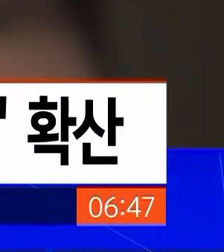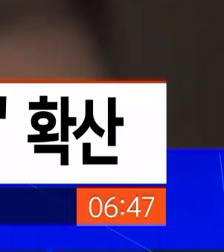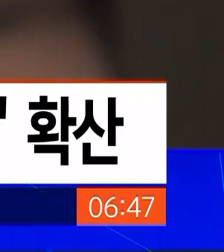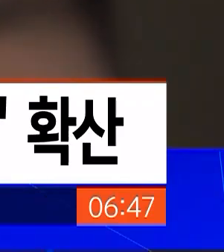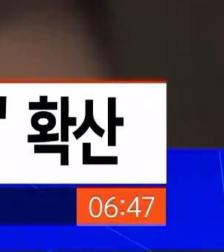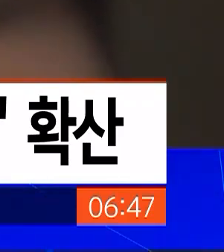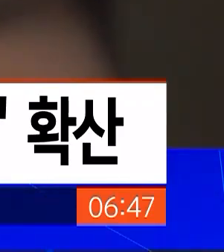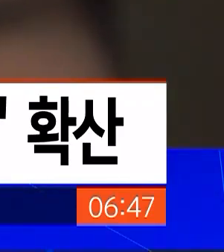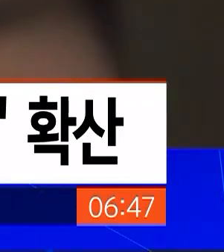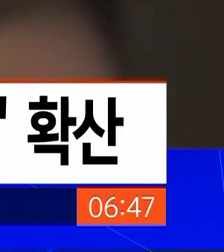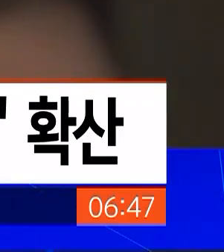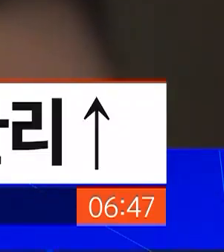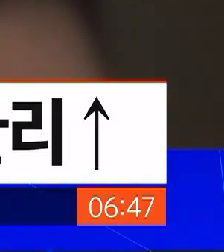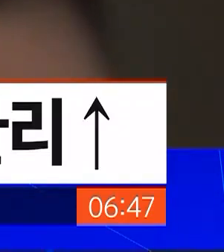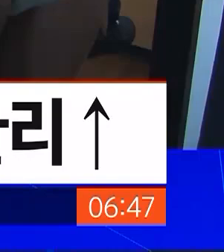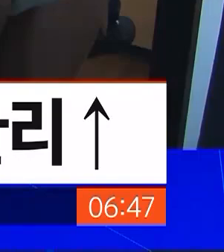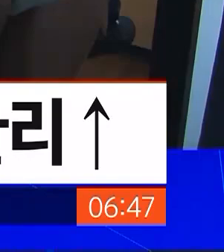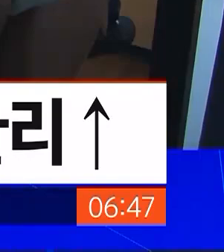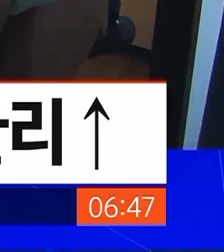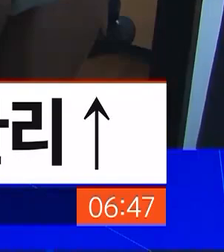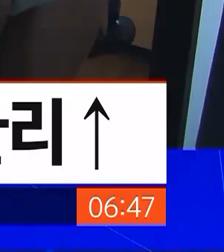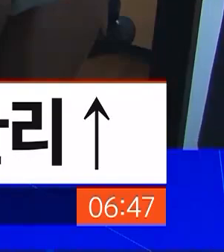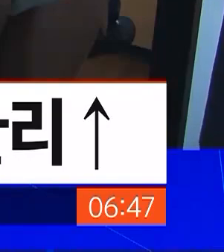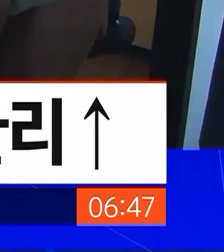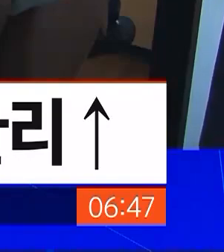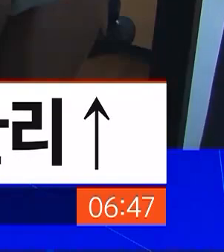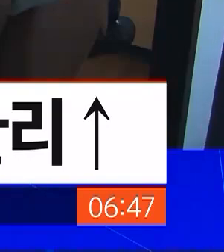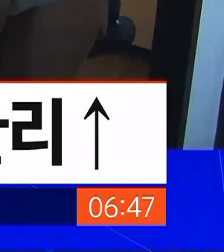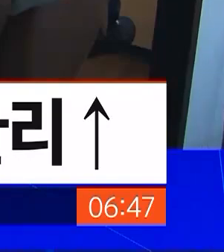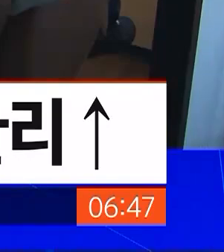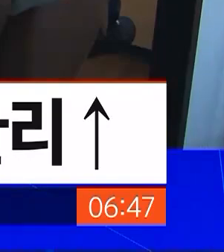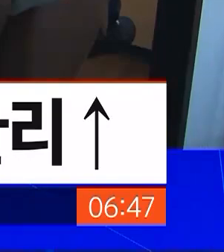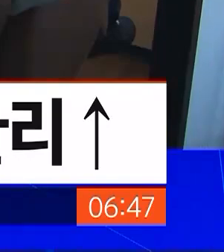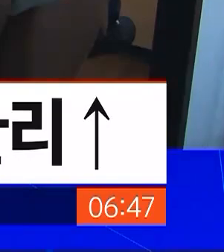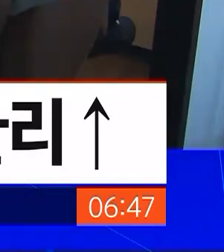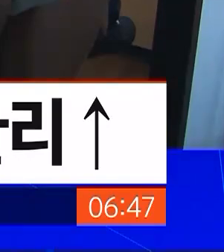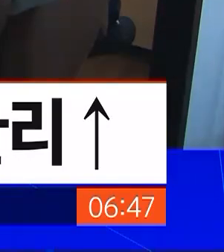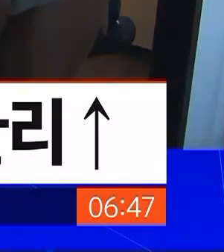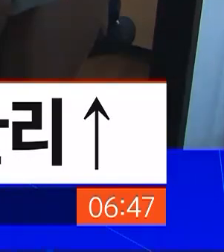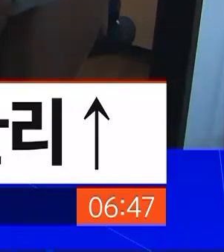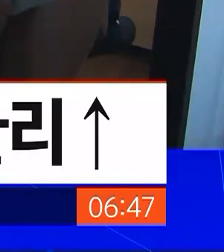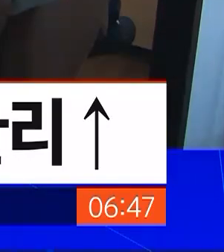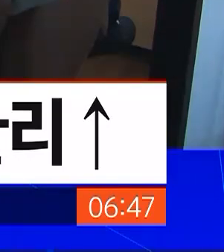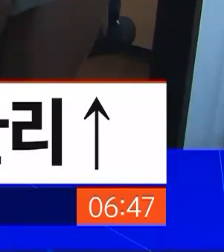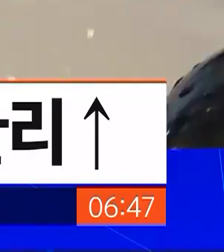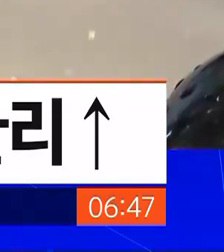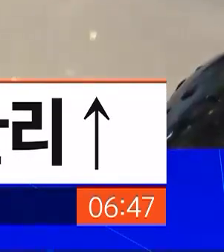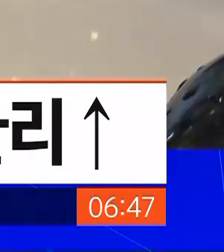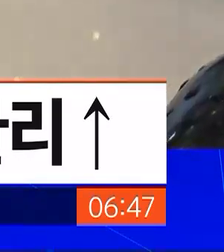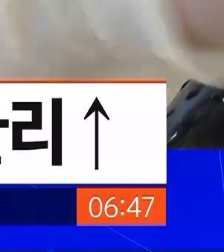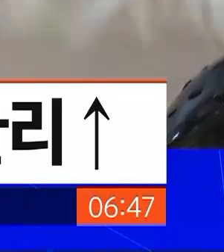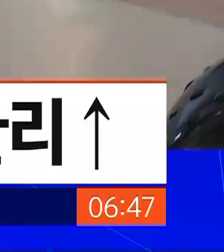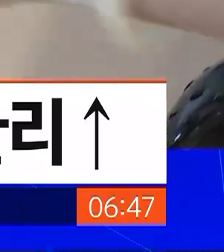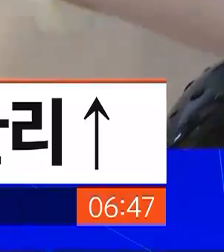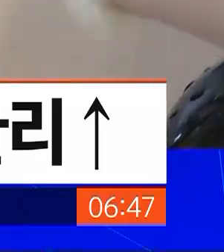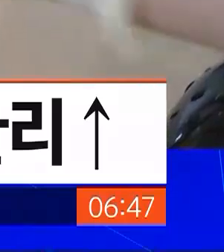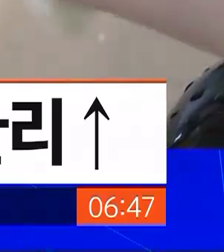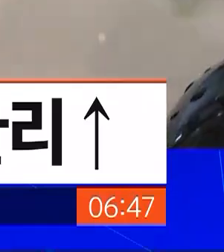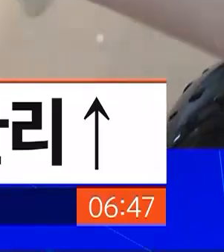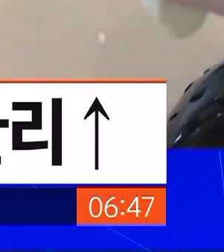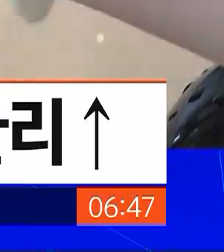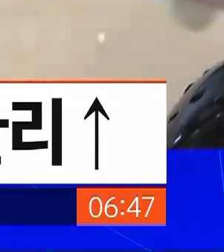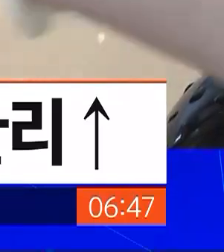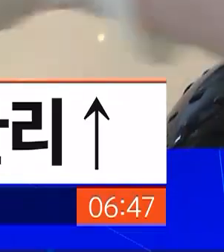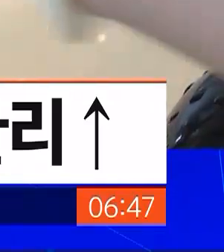신드롬, 서울대 이 소비 트렌드 분석센터에서 2020년, 그러니까 올해 트렌드를 전망하면서 말한 거거든요.